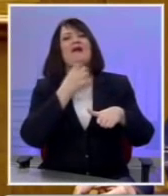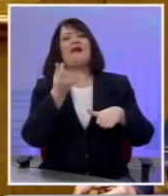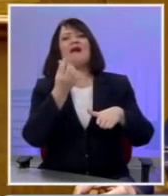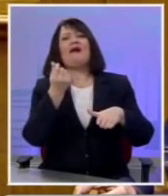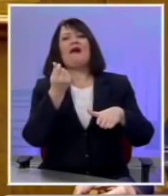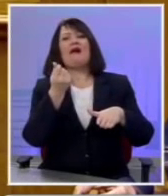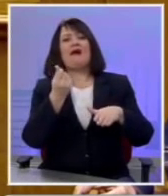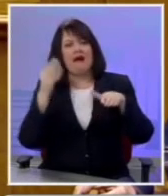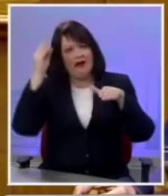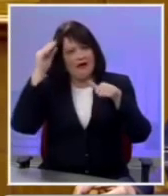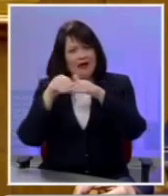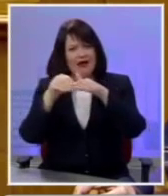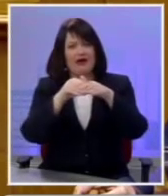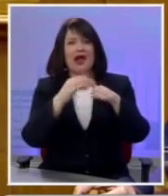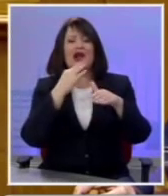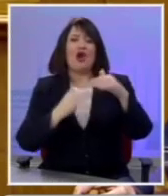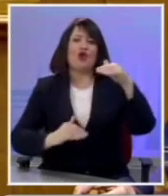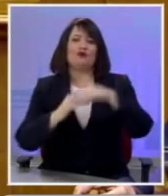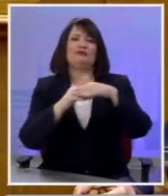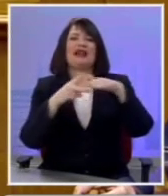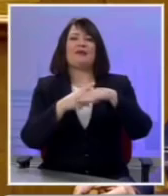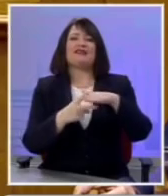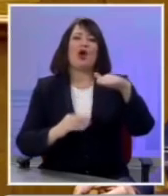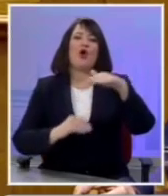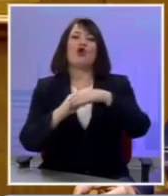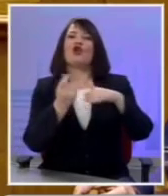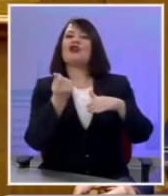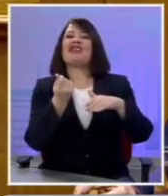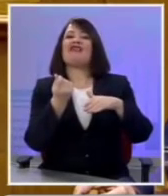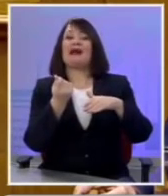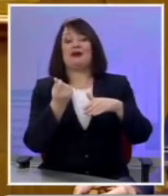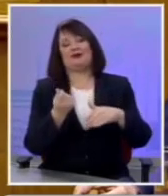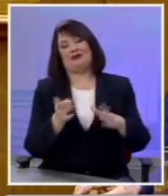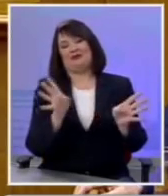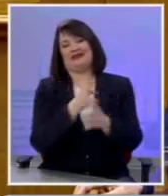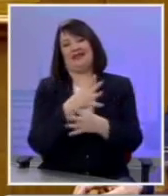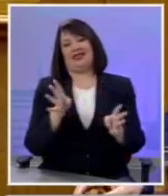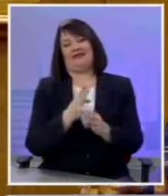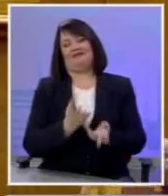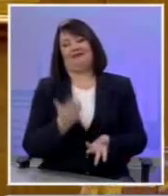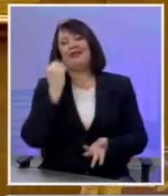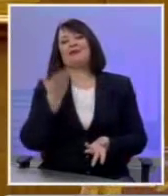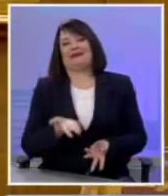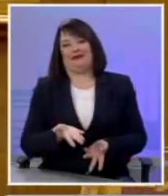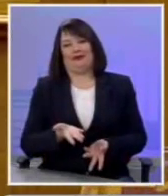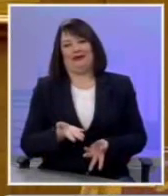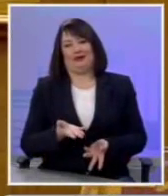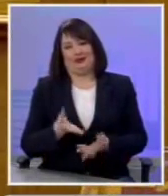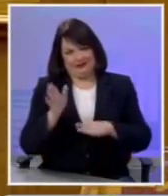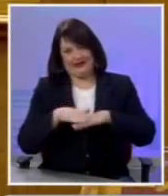επιβλήθηκαν capital controls, εντάξει, τότε δημαγωγή, δεν είναι πιστικός. Και δεν είναι